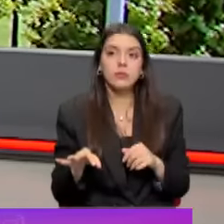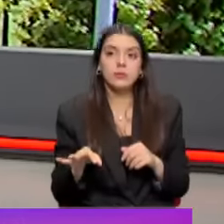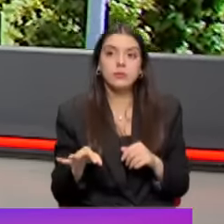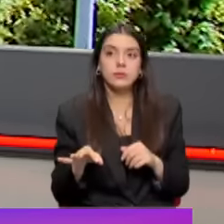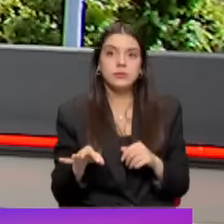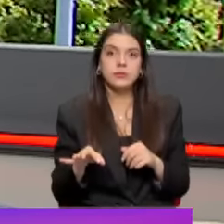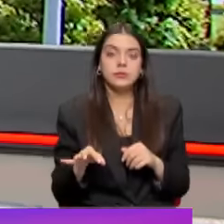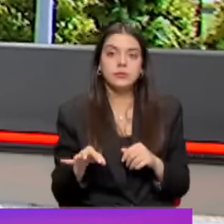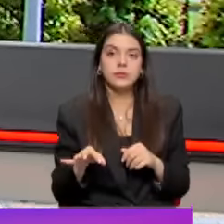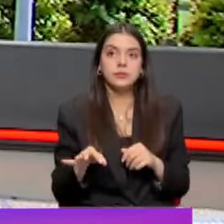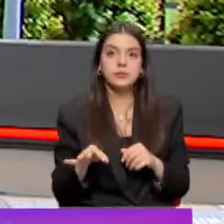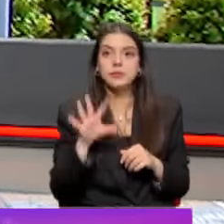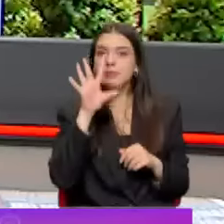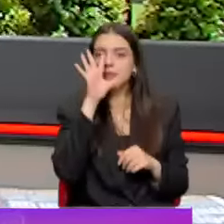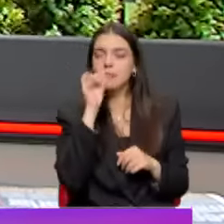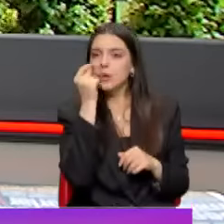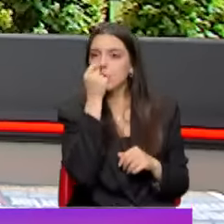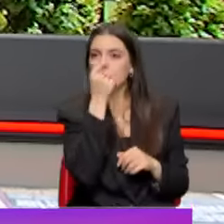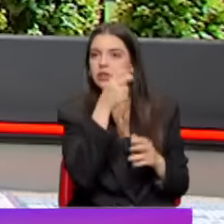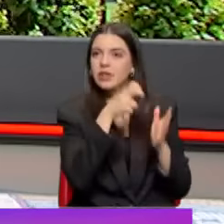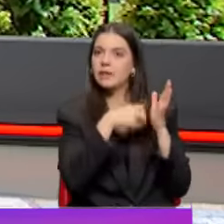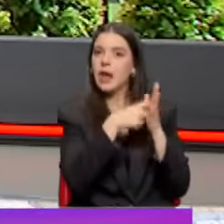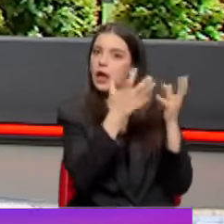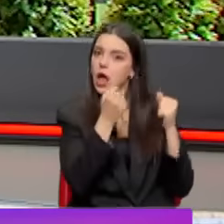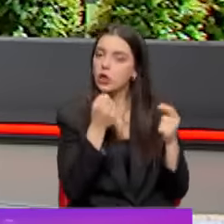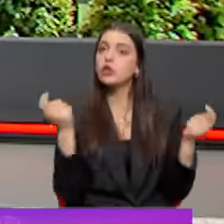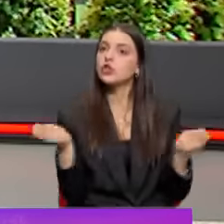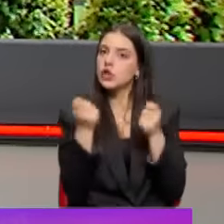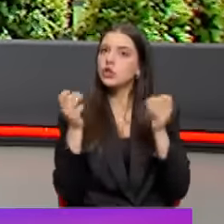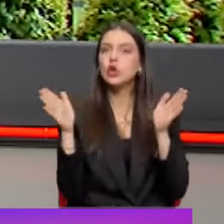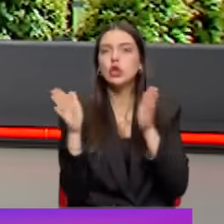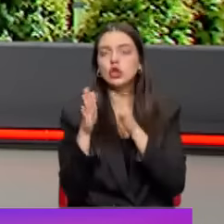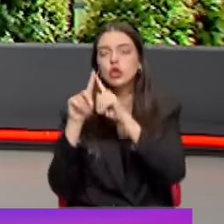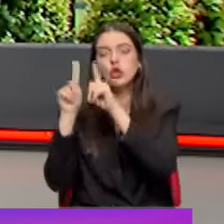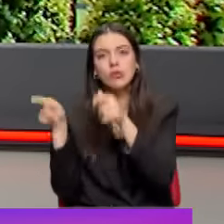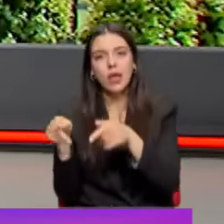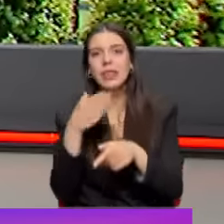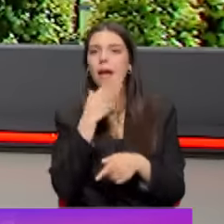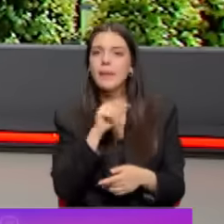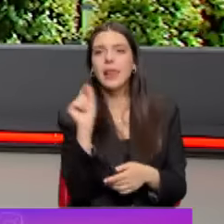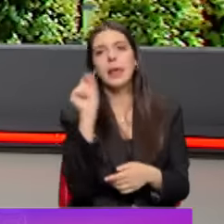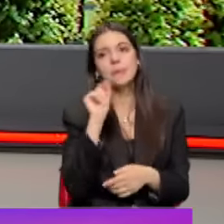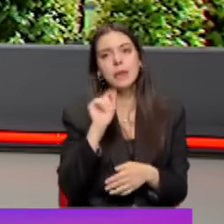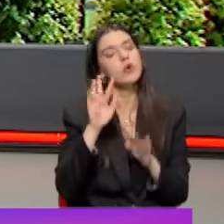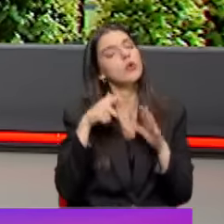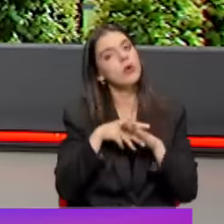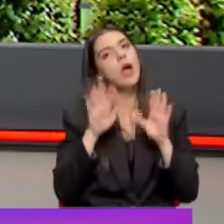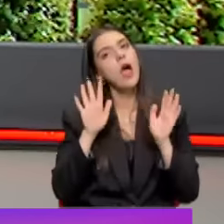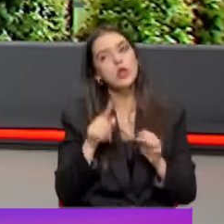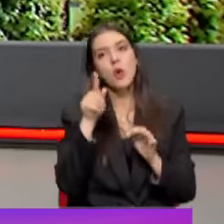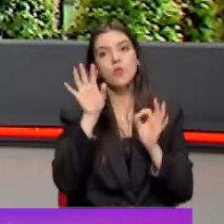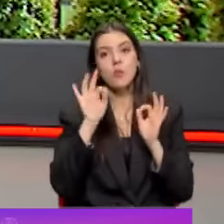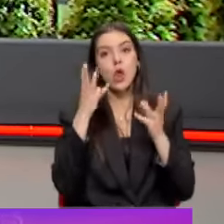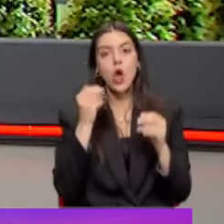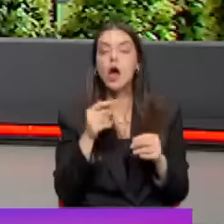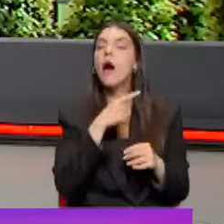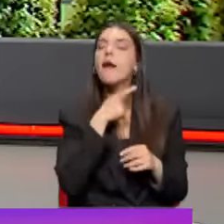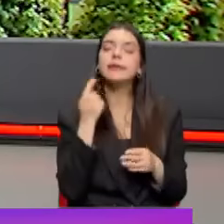Eee kimden kolayca Vergi alıyor çalışan küçük esnaf emekli memur Geriye kalıyor böyle oldukça asla